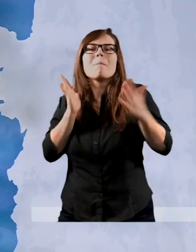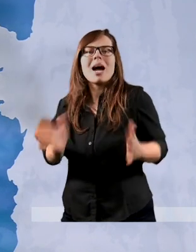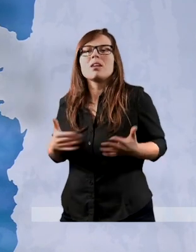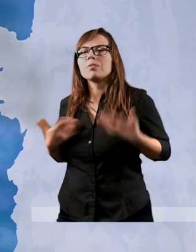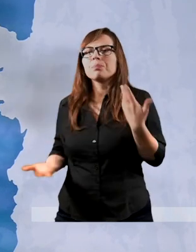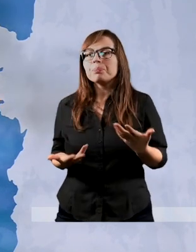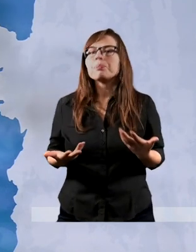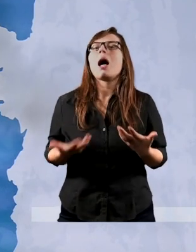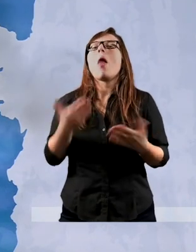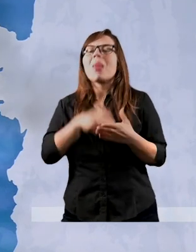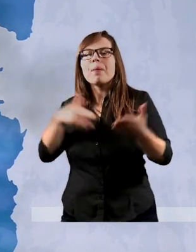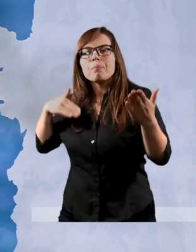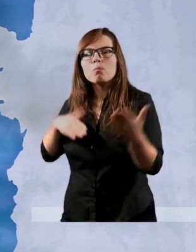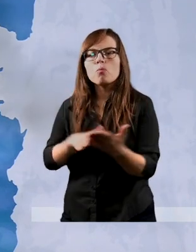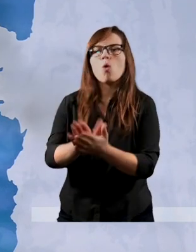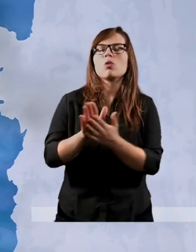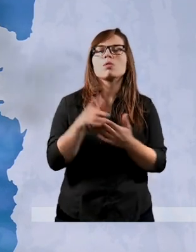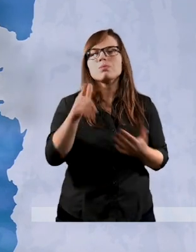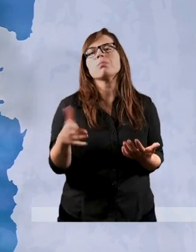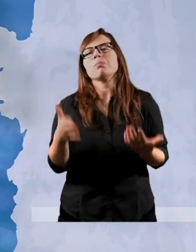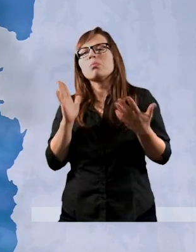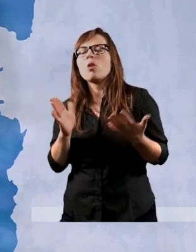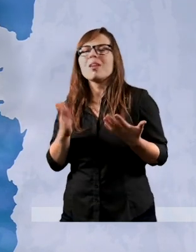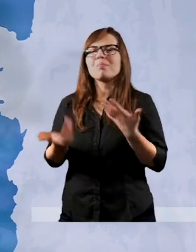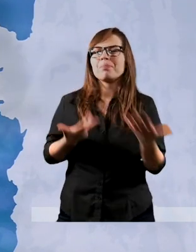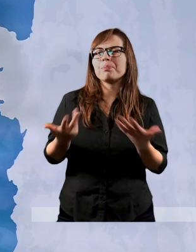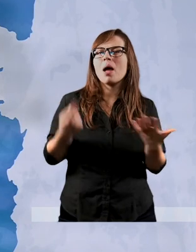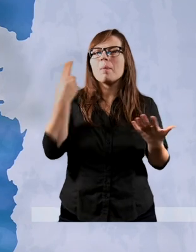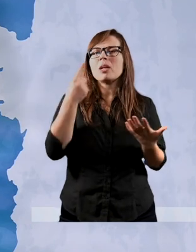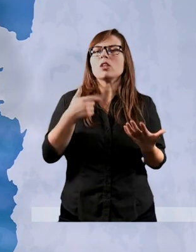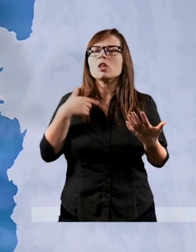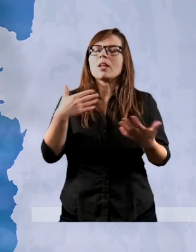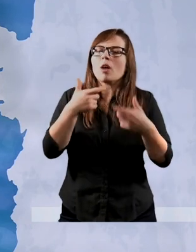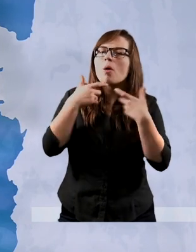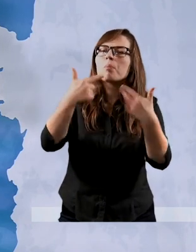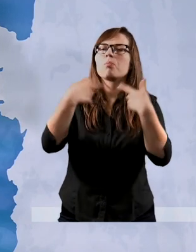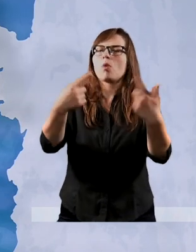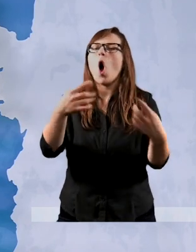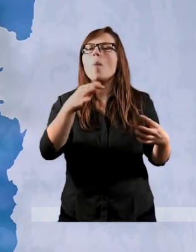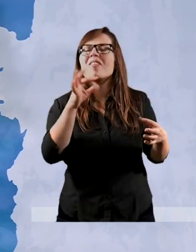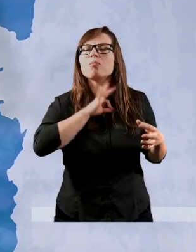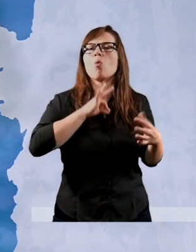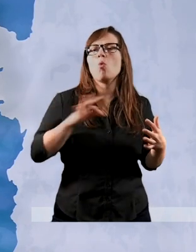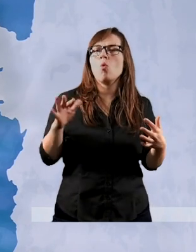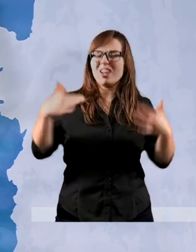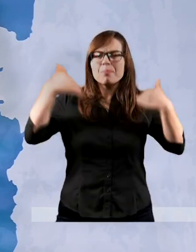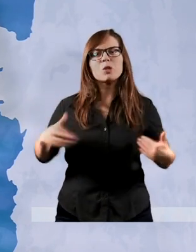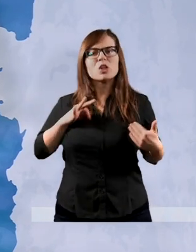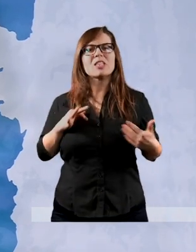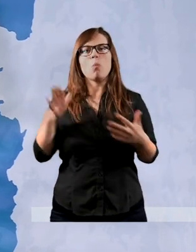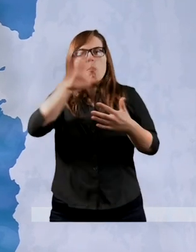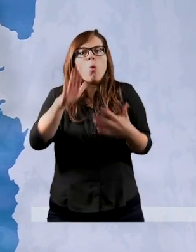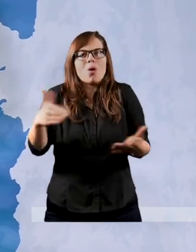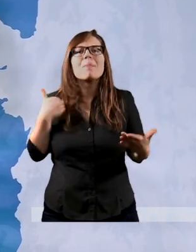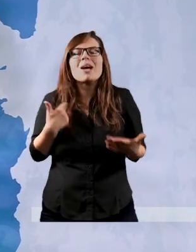nasz występ. Na początku ta pantomima, a później ja wyszedłem i zacząłem mówić, jak Pan Bóg zmienił moje życie. Kiedy padło